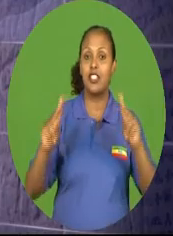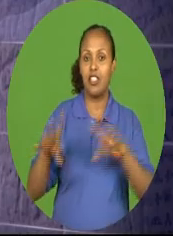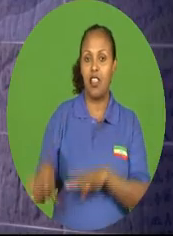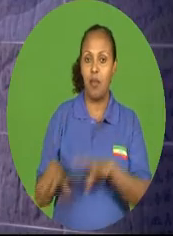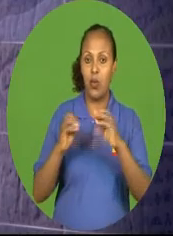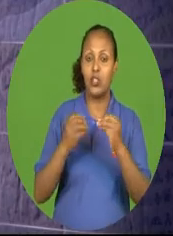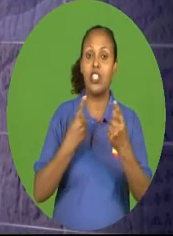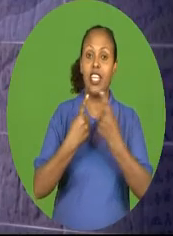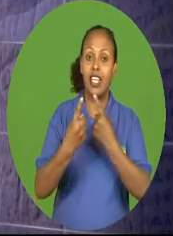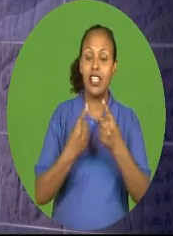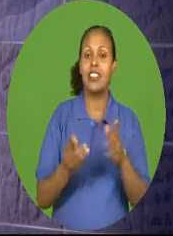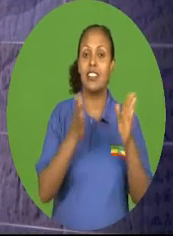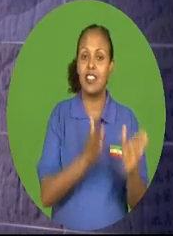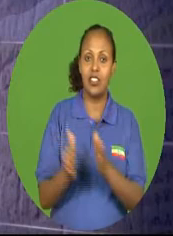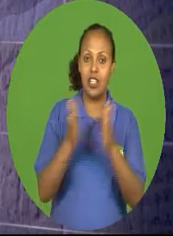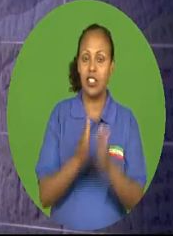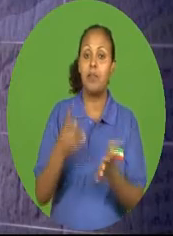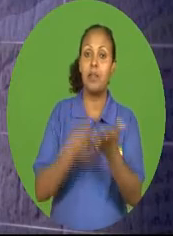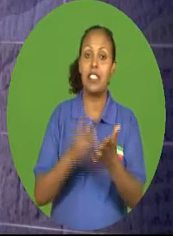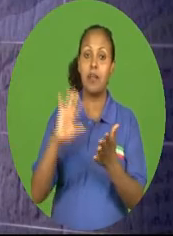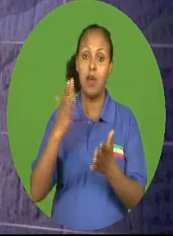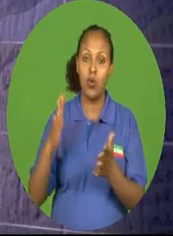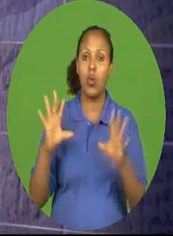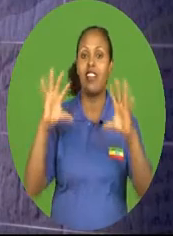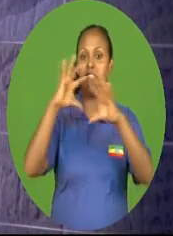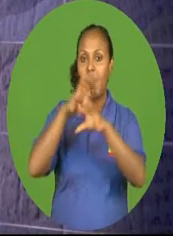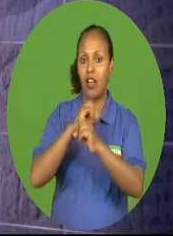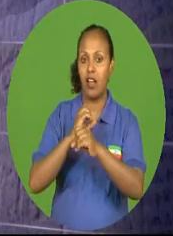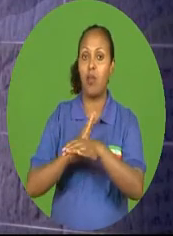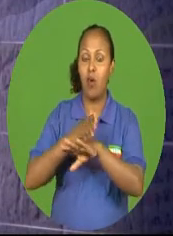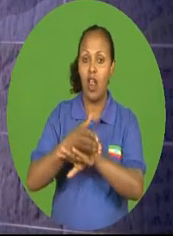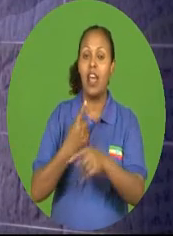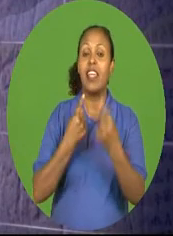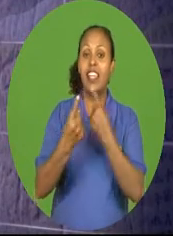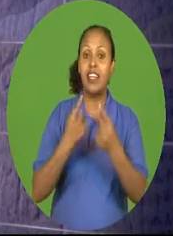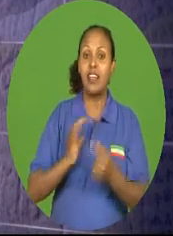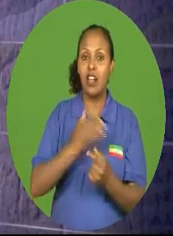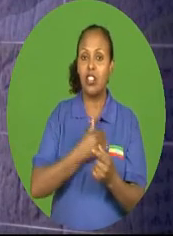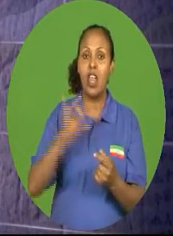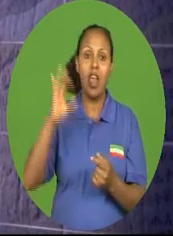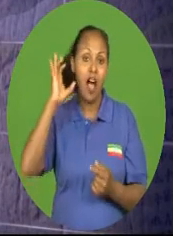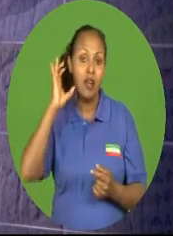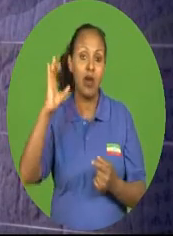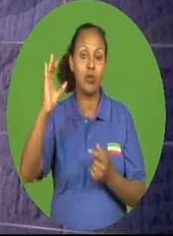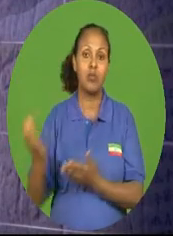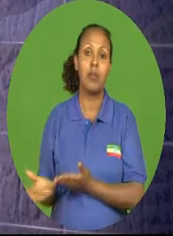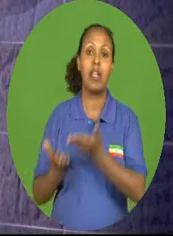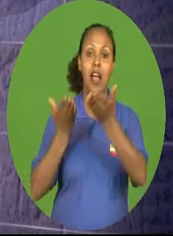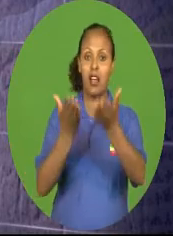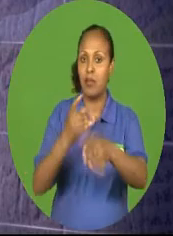እሺ ተማሪዎች፣ የንግግር ዝግጅታችን በዚህ መልኩ ከተጠናቀቀ በኋላ ንግግራችንን